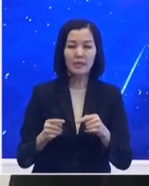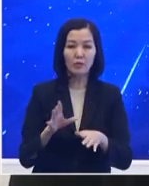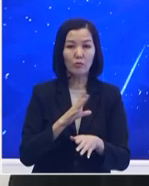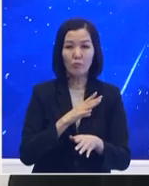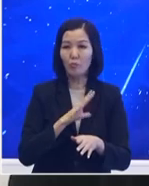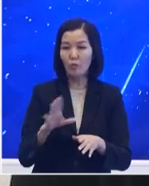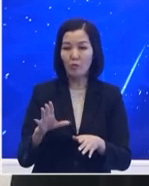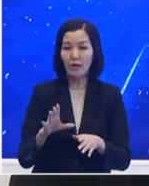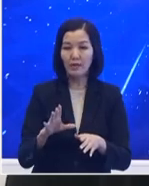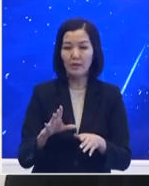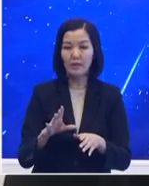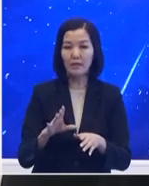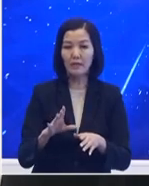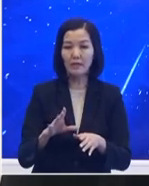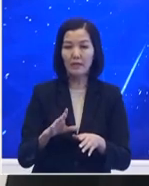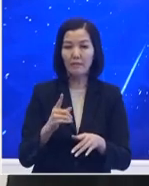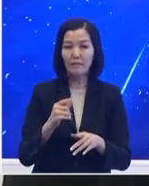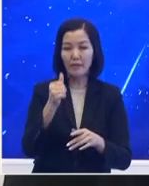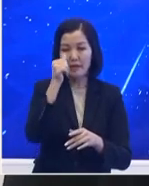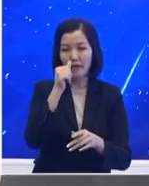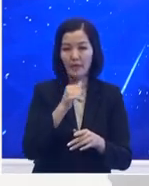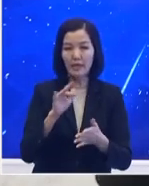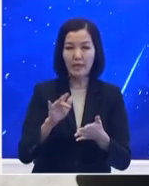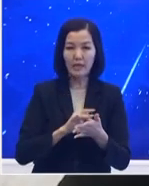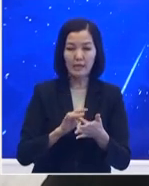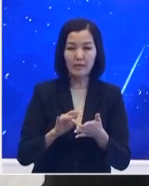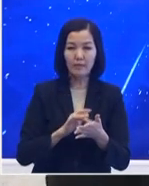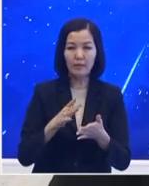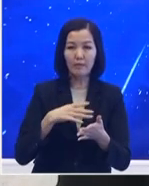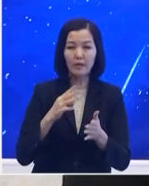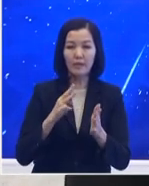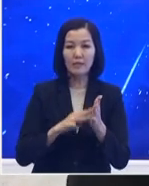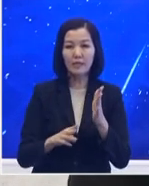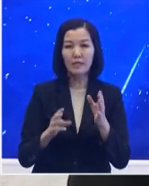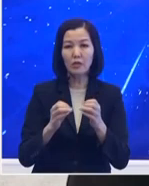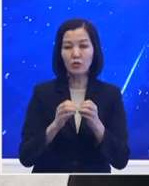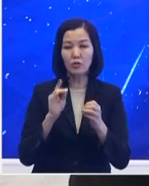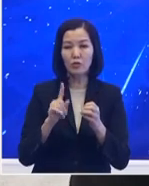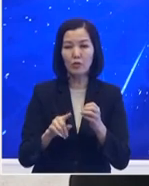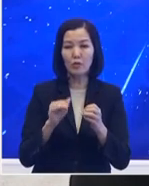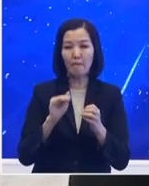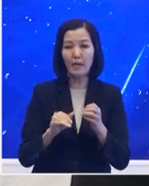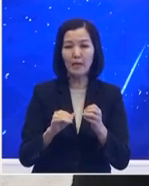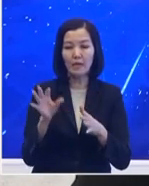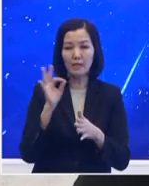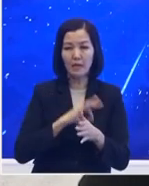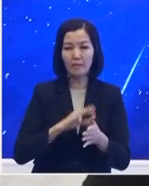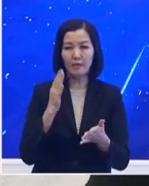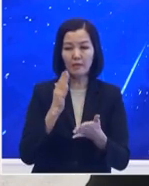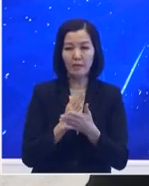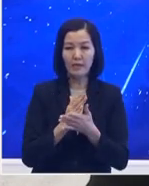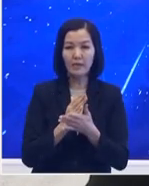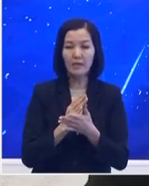болмағандықтан біз жаңағы айына шағып есептеп көрдік. Айына 80-100 мыңның табысын бірінші